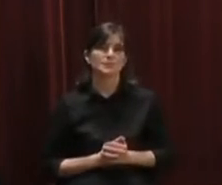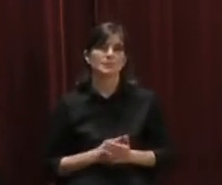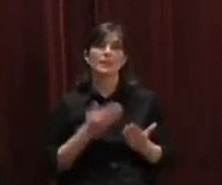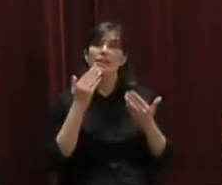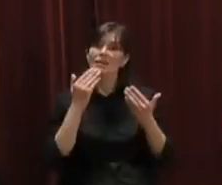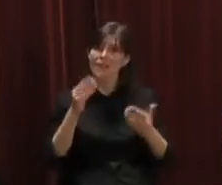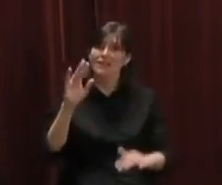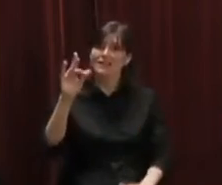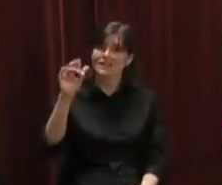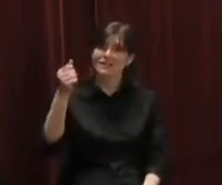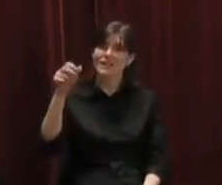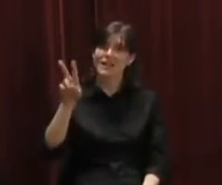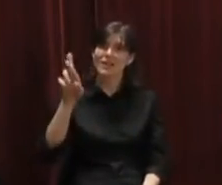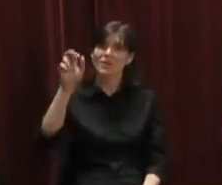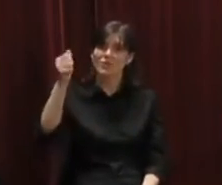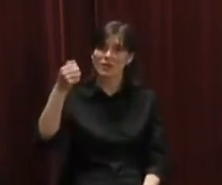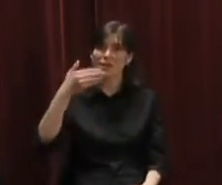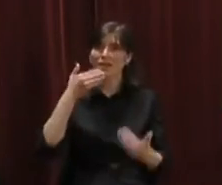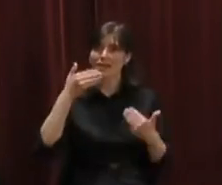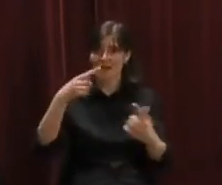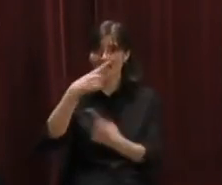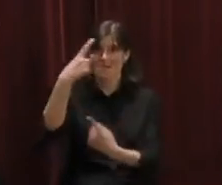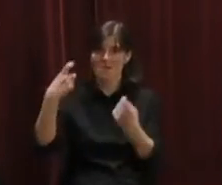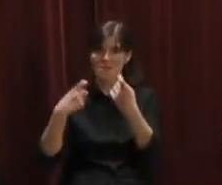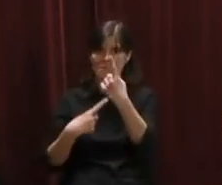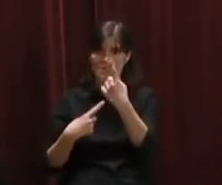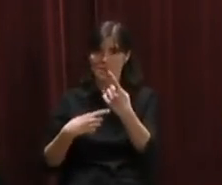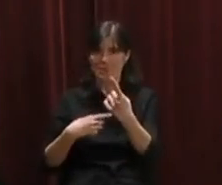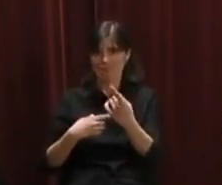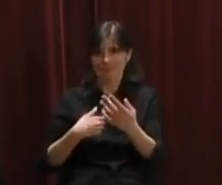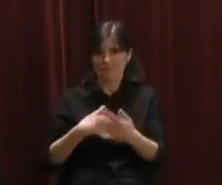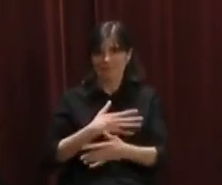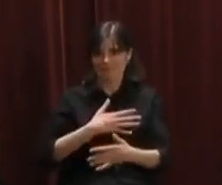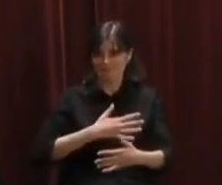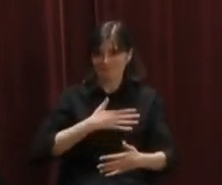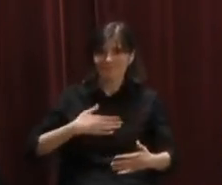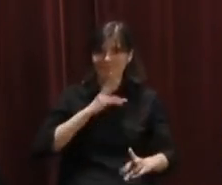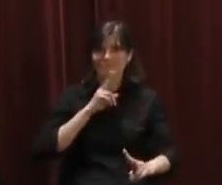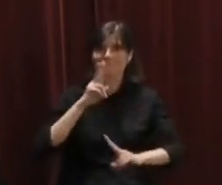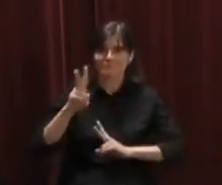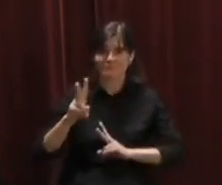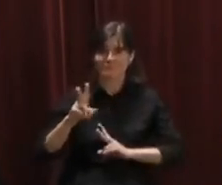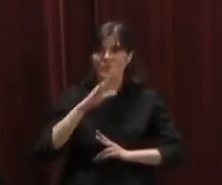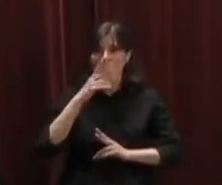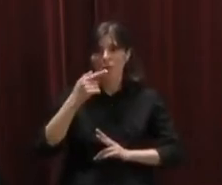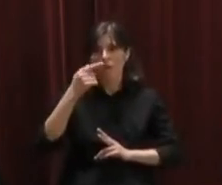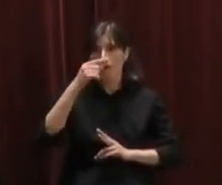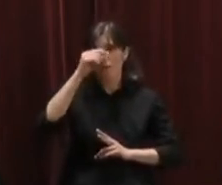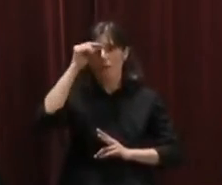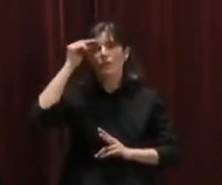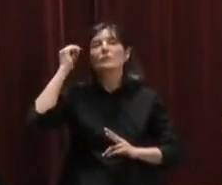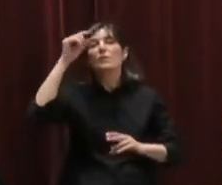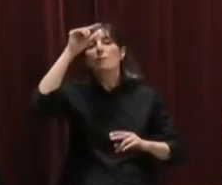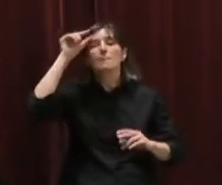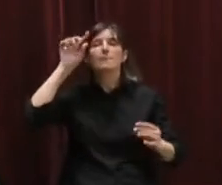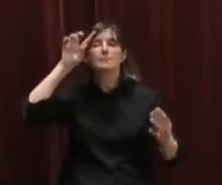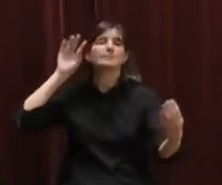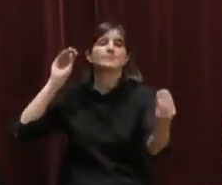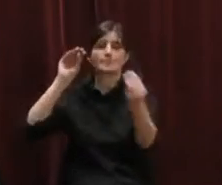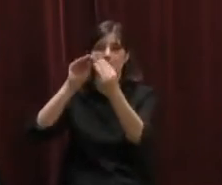fer-me aquesta pregunta i tenir l'oportunitat de contestar-li que estem junts en aquest vaixell que és el dels acords pel